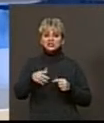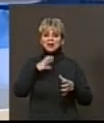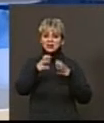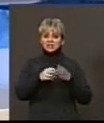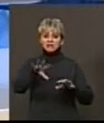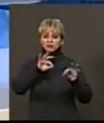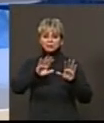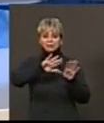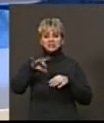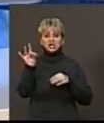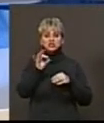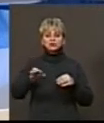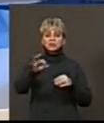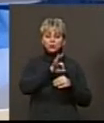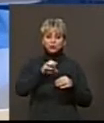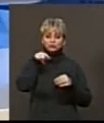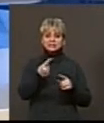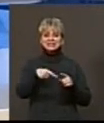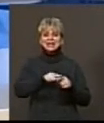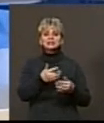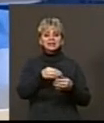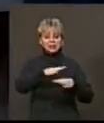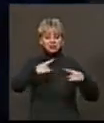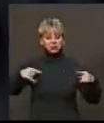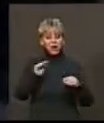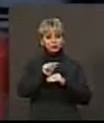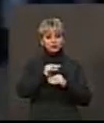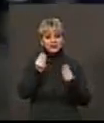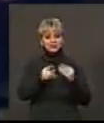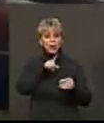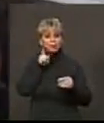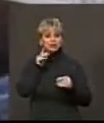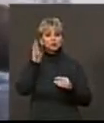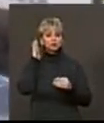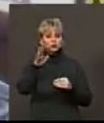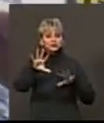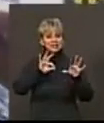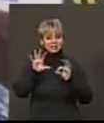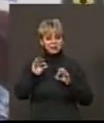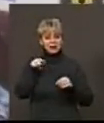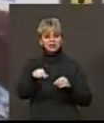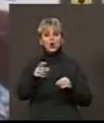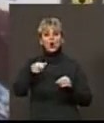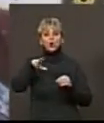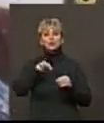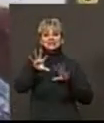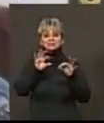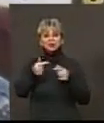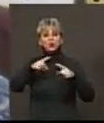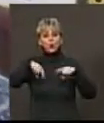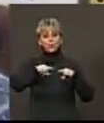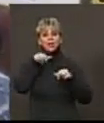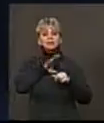Межгалактические выборы прошли в Ростовской области. Это настольная обучающая игра для молодых и будущих избирателей. Облизбирком нашел